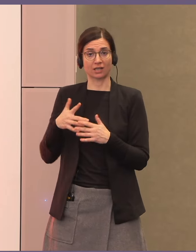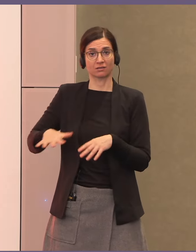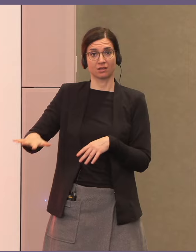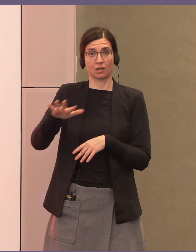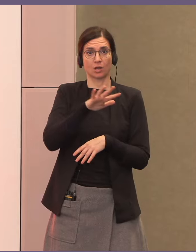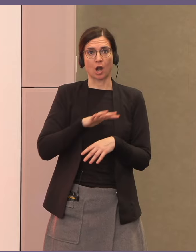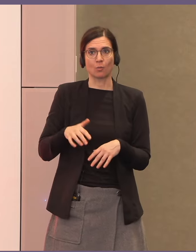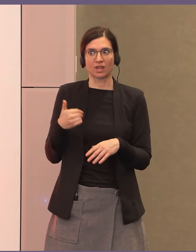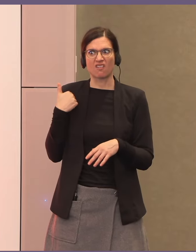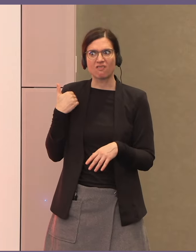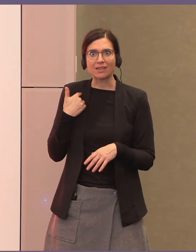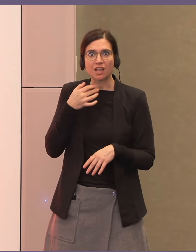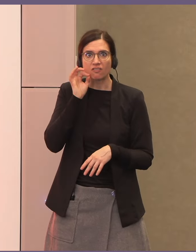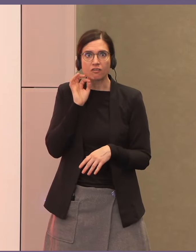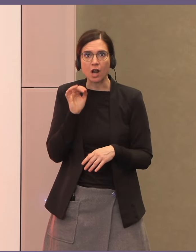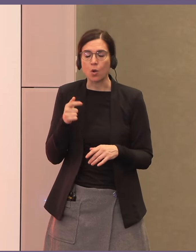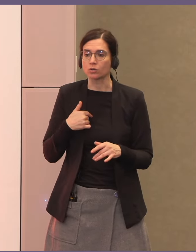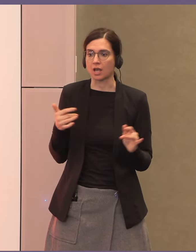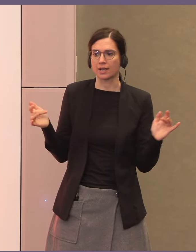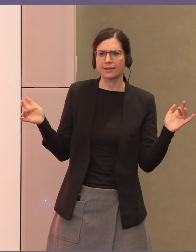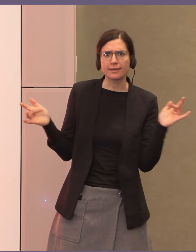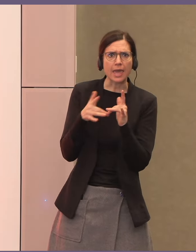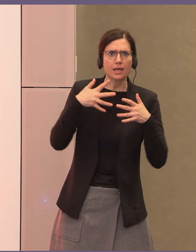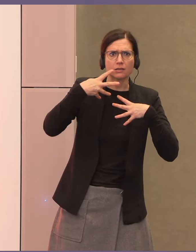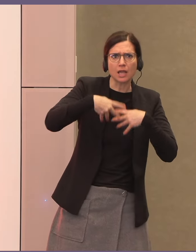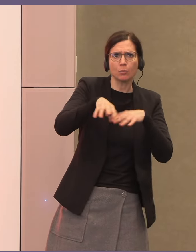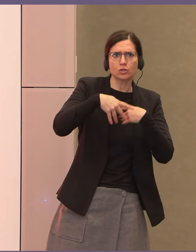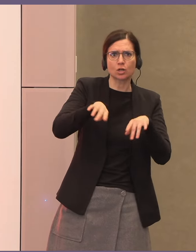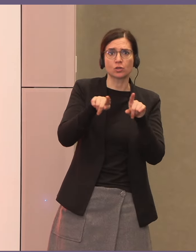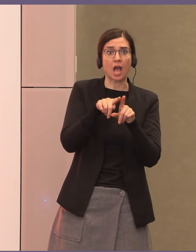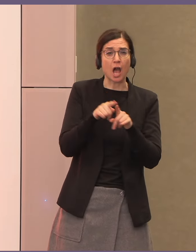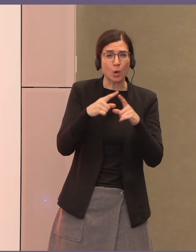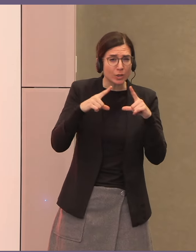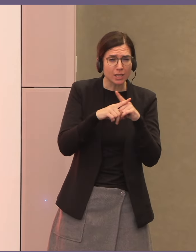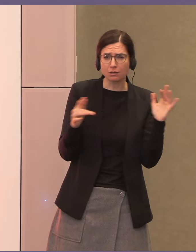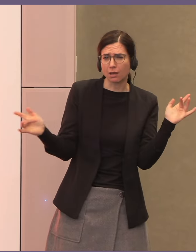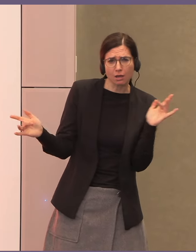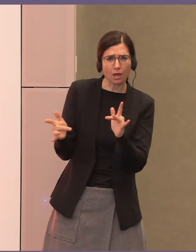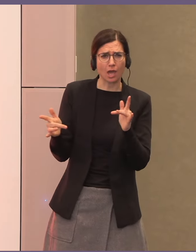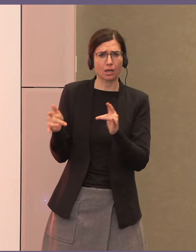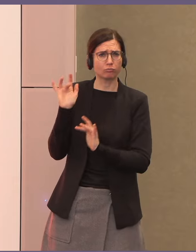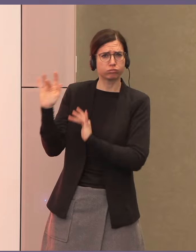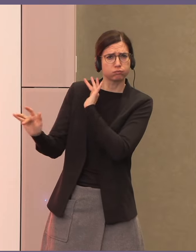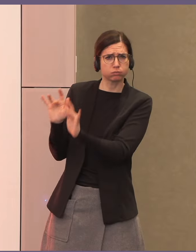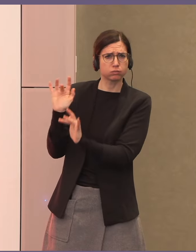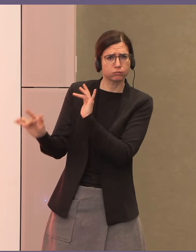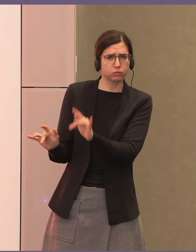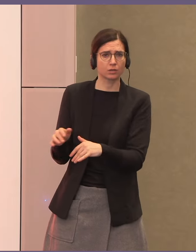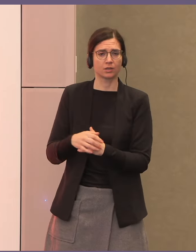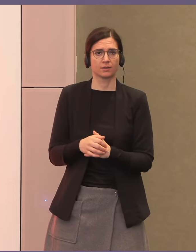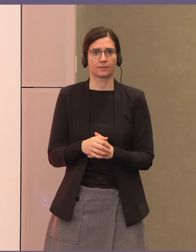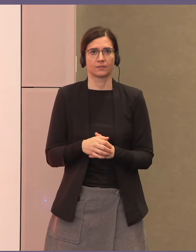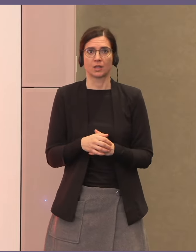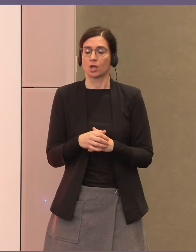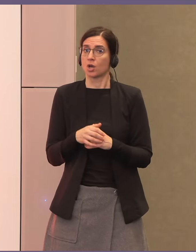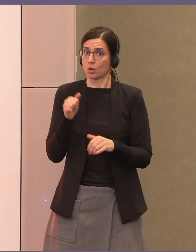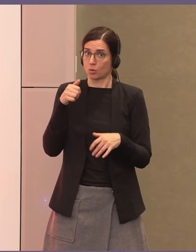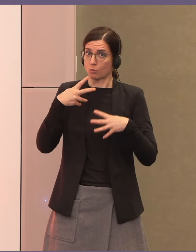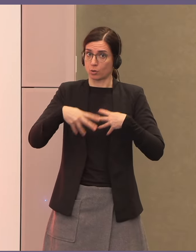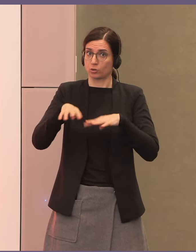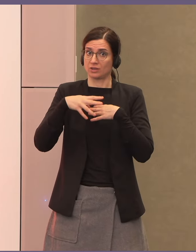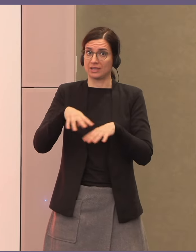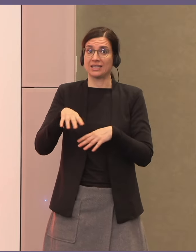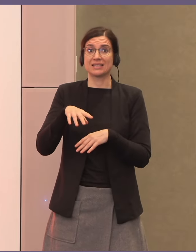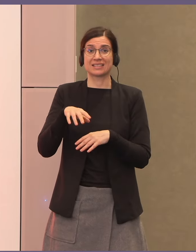Gegendemonstrationen von klerikalen und nationalen Studenten begleitet und dabei richtete sich nicht nur dieser Protest gegen